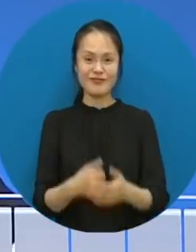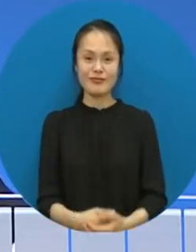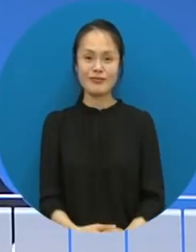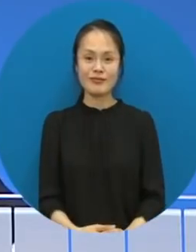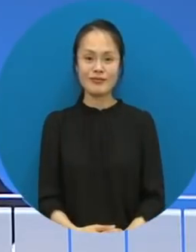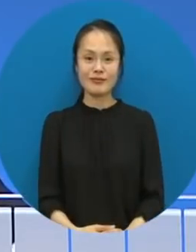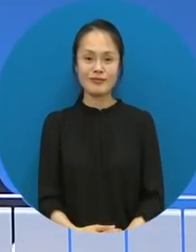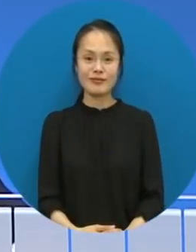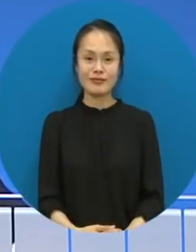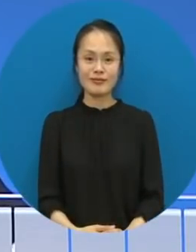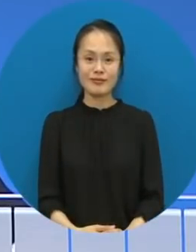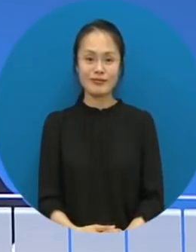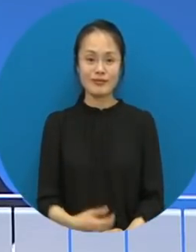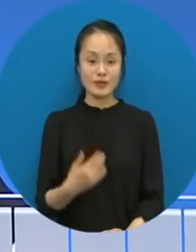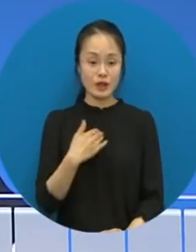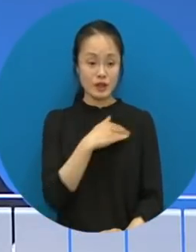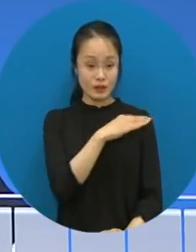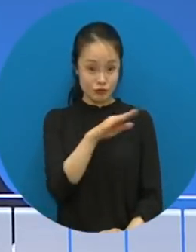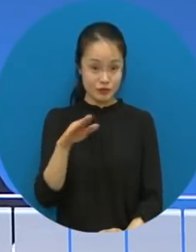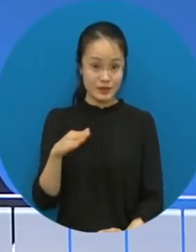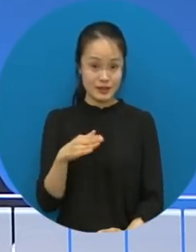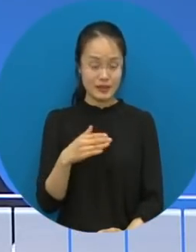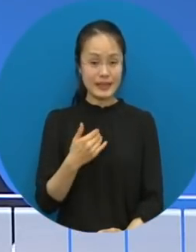하나님께서 우리를 멕시코로 보내셨을 때